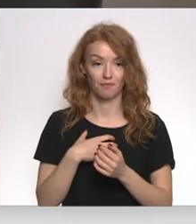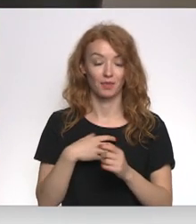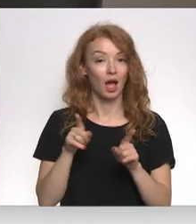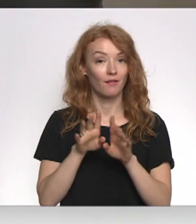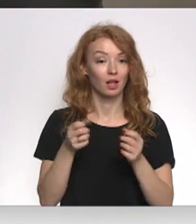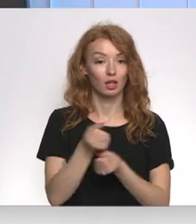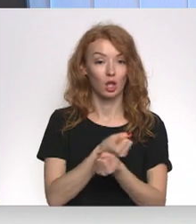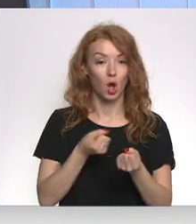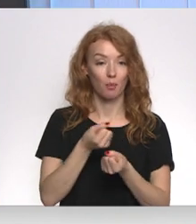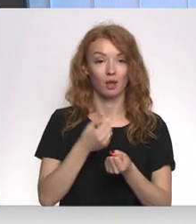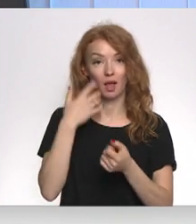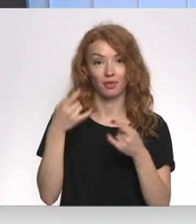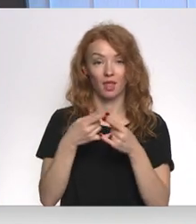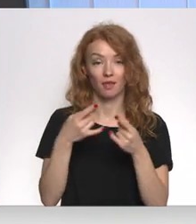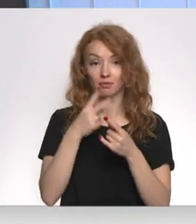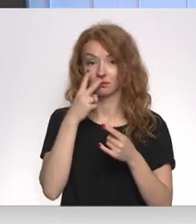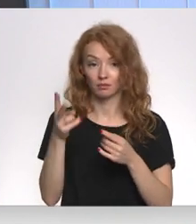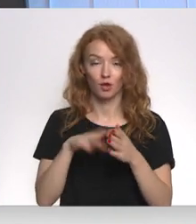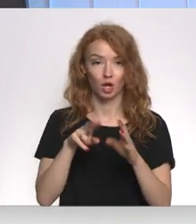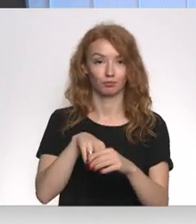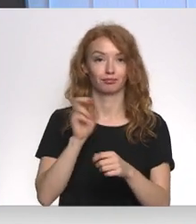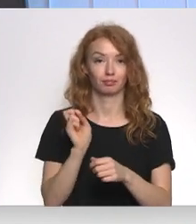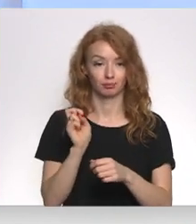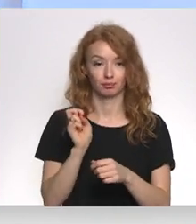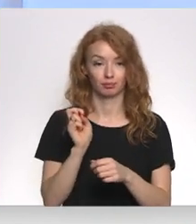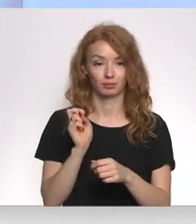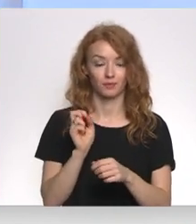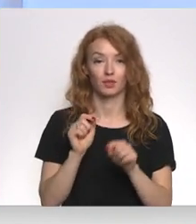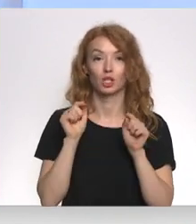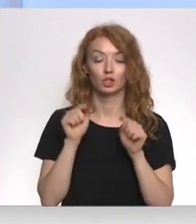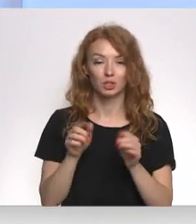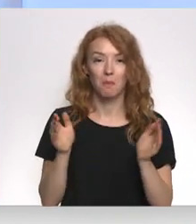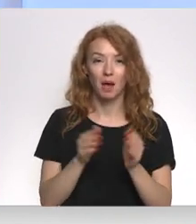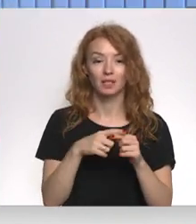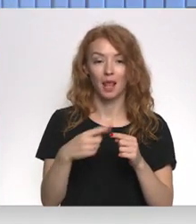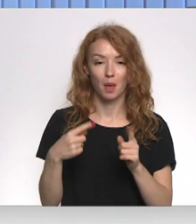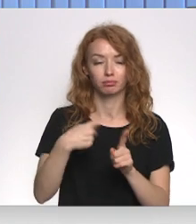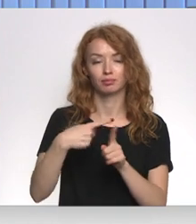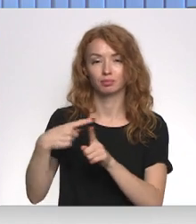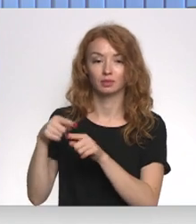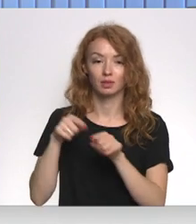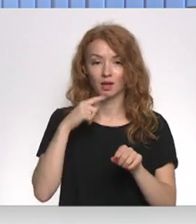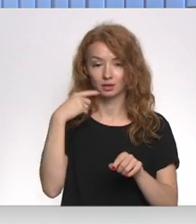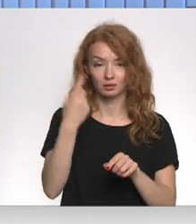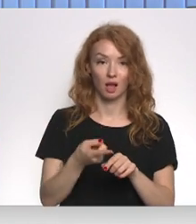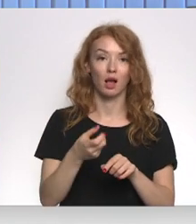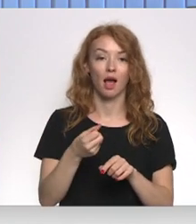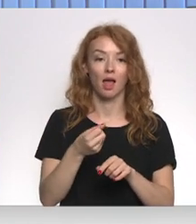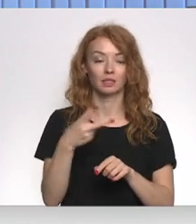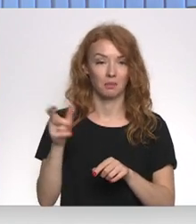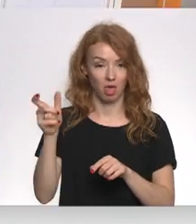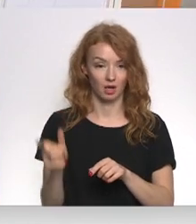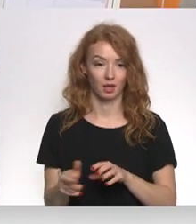var ietaupīt arī pēc televizora skatīšanās to atvienojot no strāvas. Šīs mazās lietas sakrājas, saka energoefektivitātes